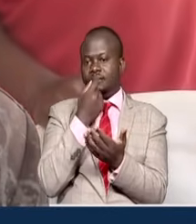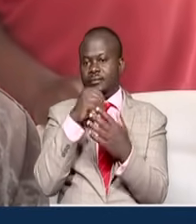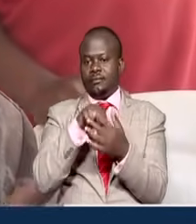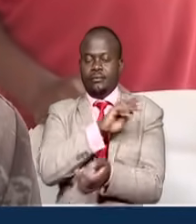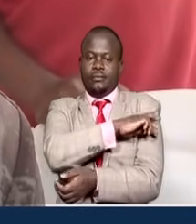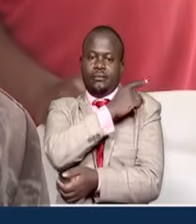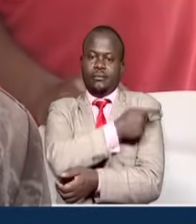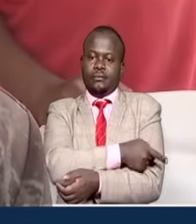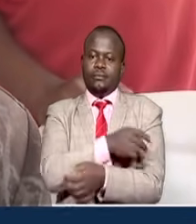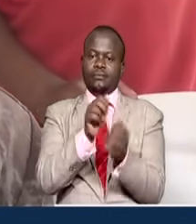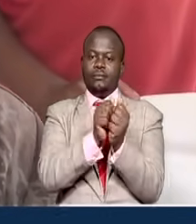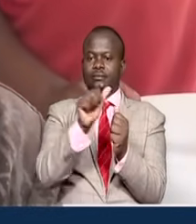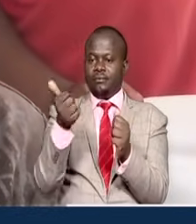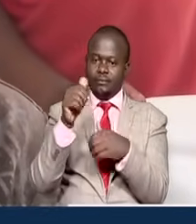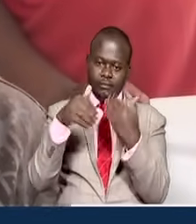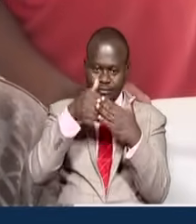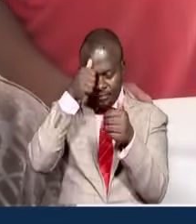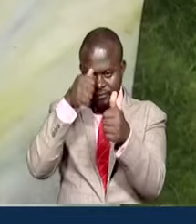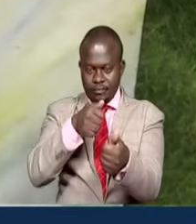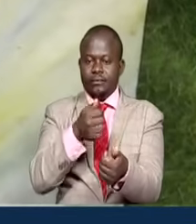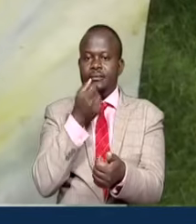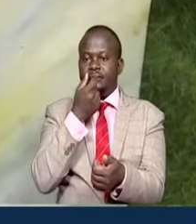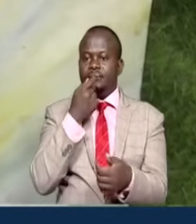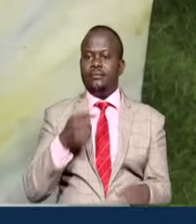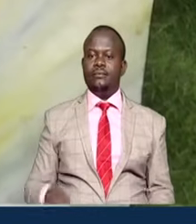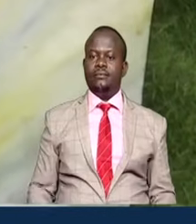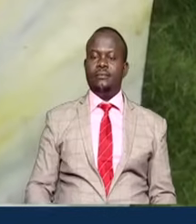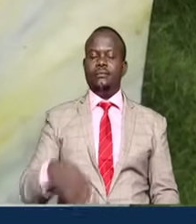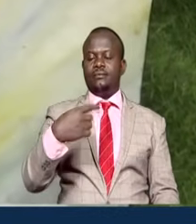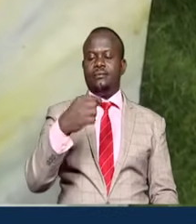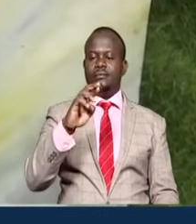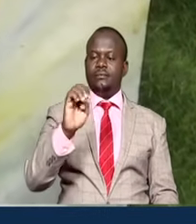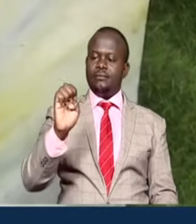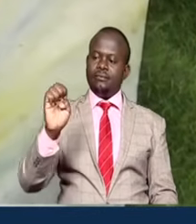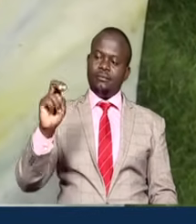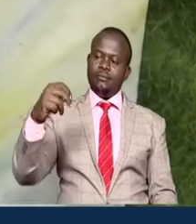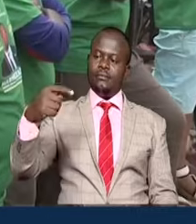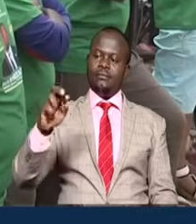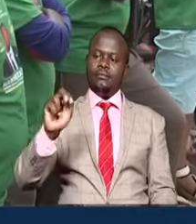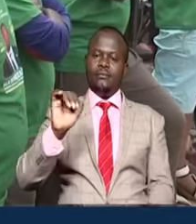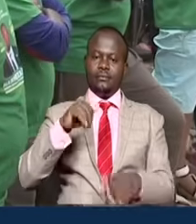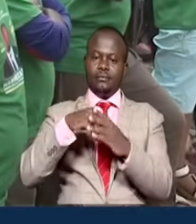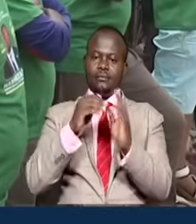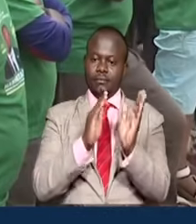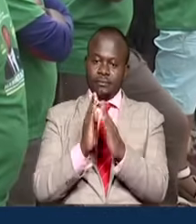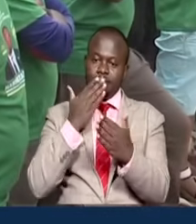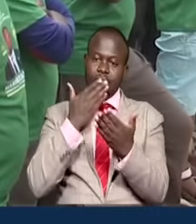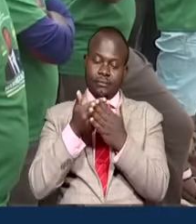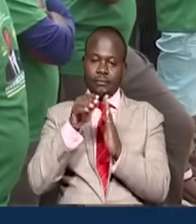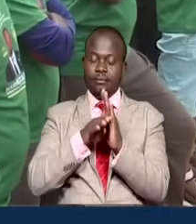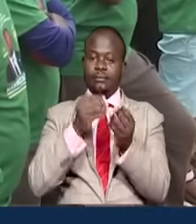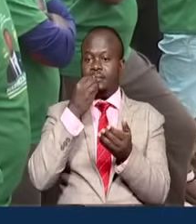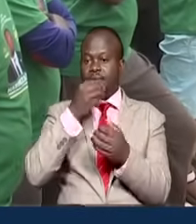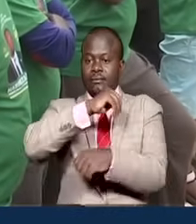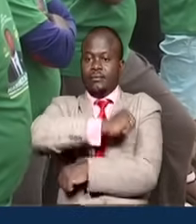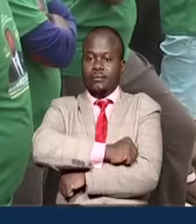mafarumasi n'ahandi tugendeye kuri mituweli. Ishyaka Green Party rivuga kandi ko mu rwego rwo kurushaho kunoza gahunda yo kugaburira abana ku